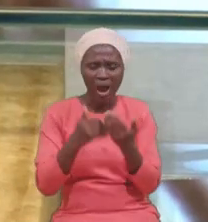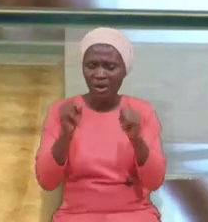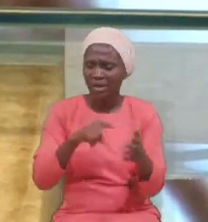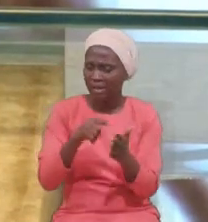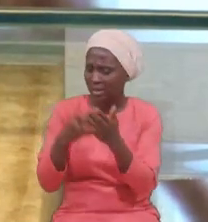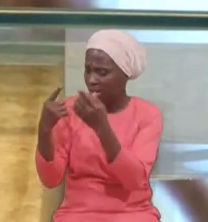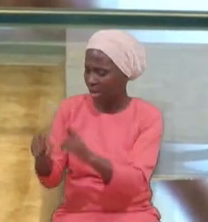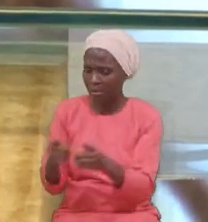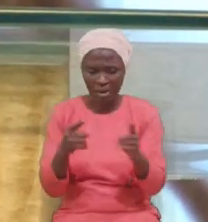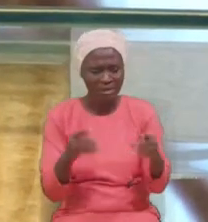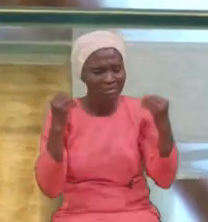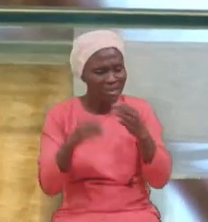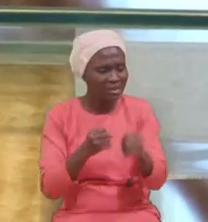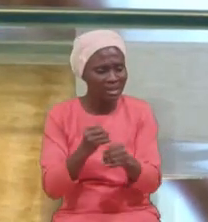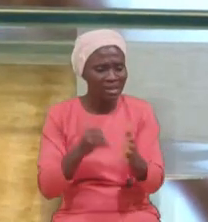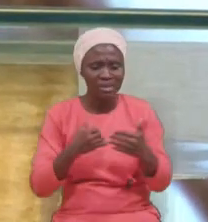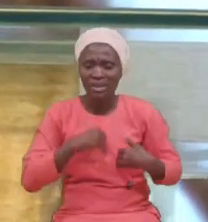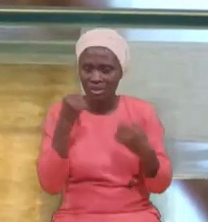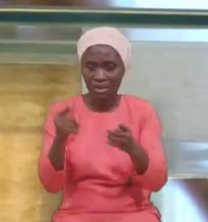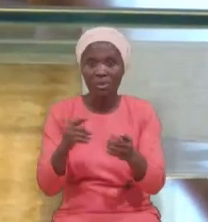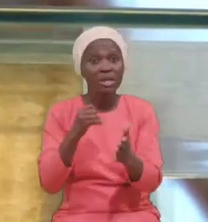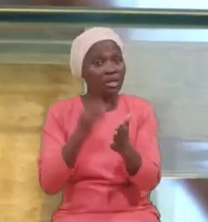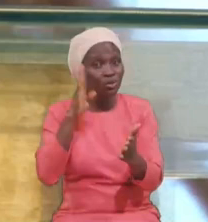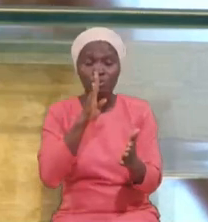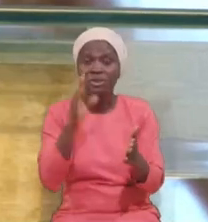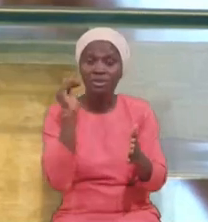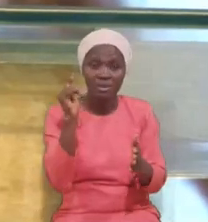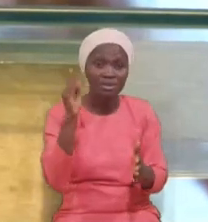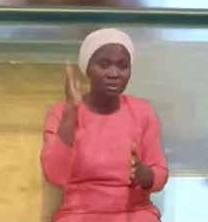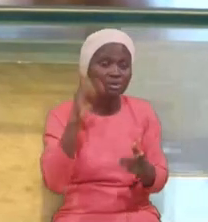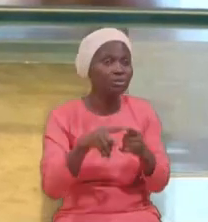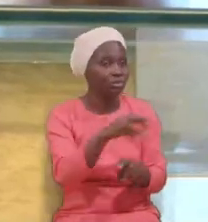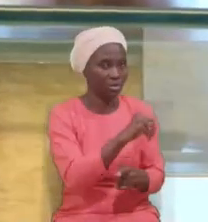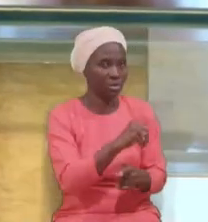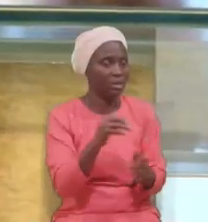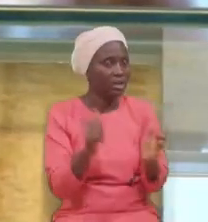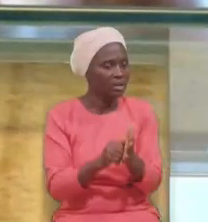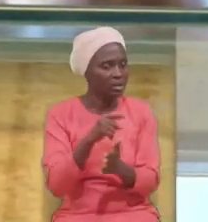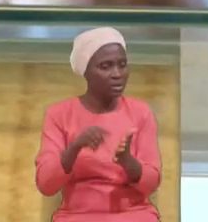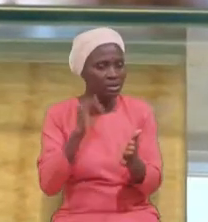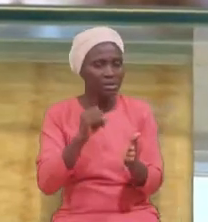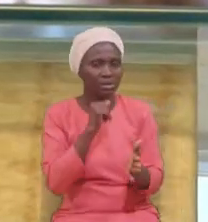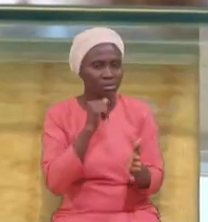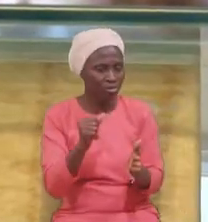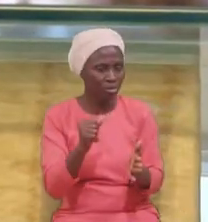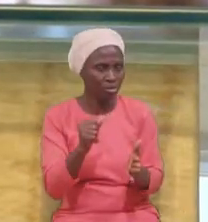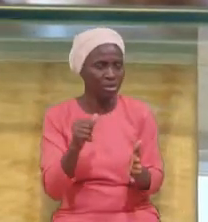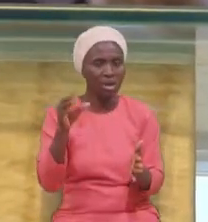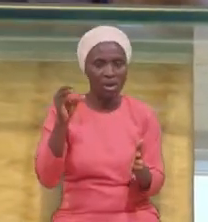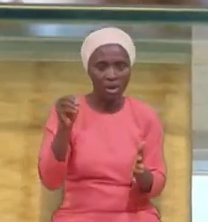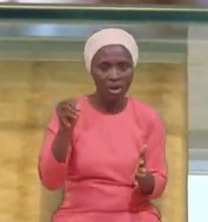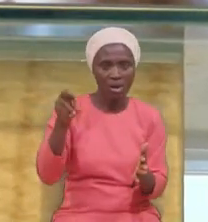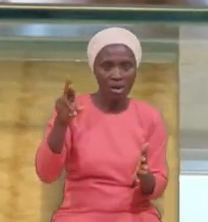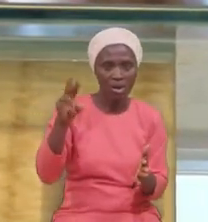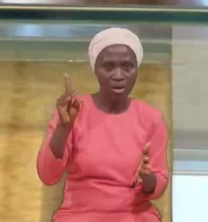a depuis des années, des milliers d'années, ceci ne s'est jamais produit. Alors, ceci leur sera